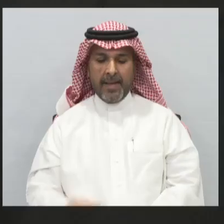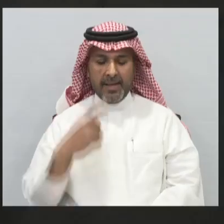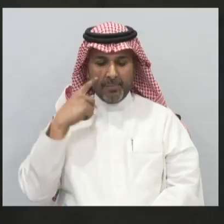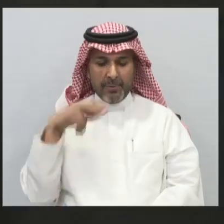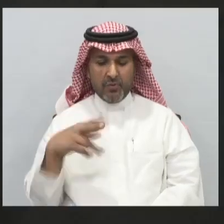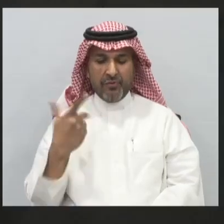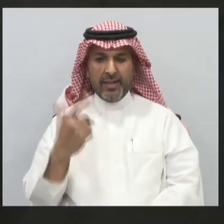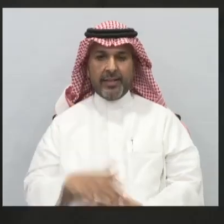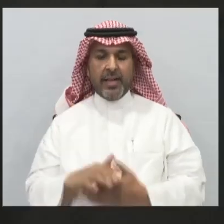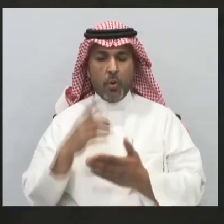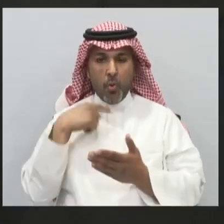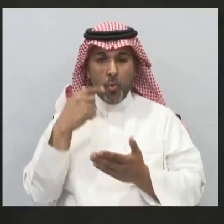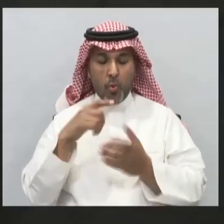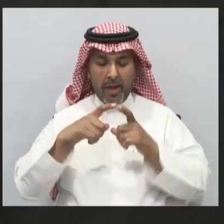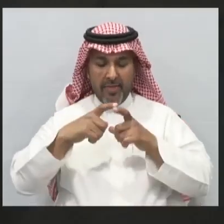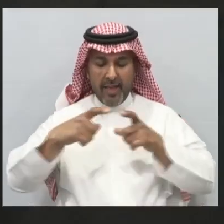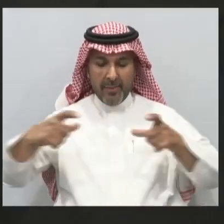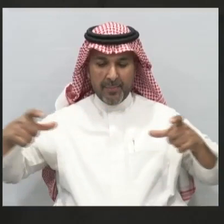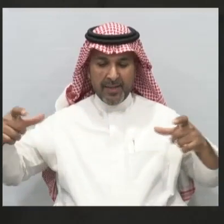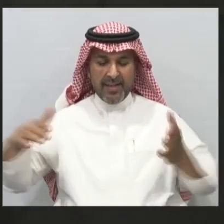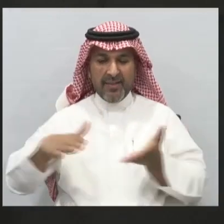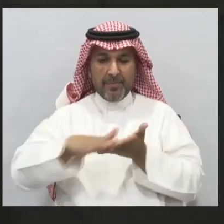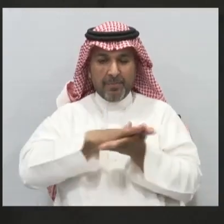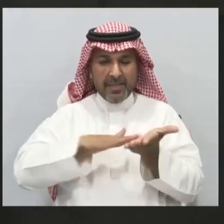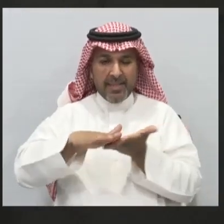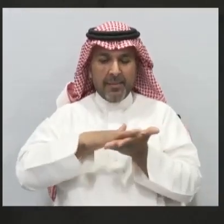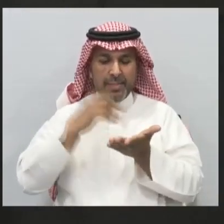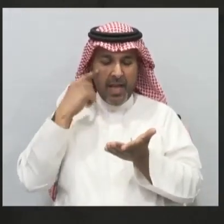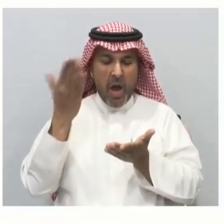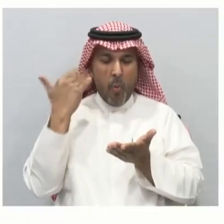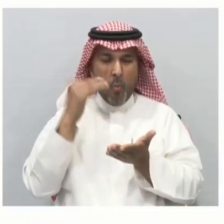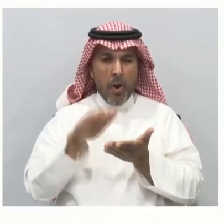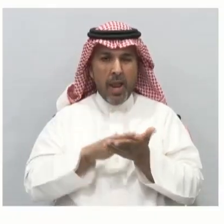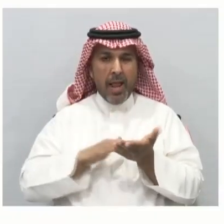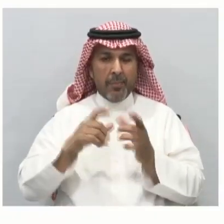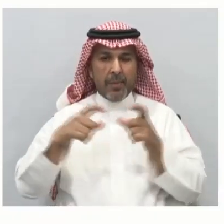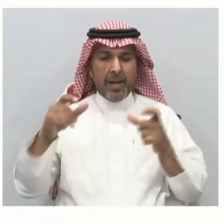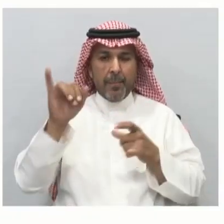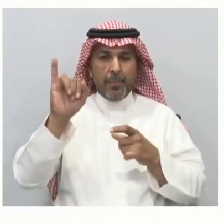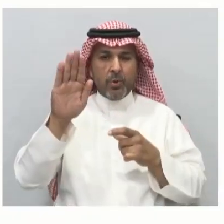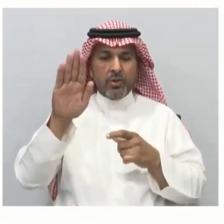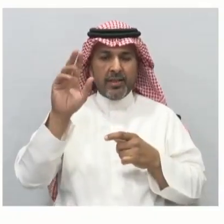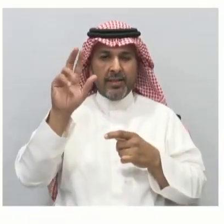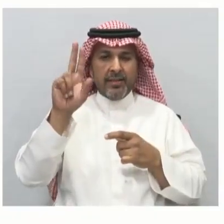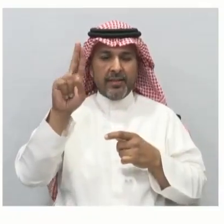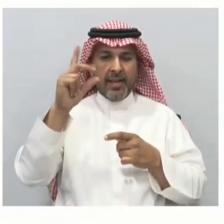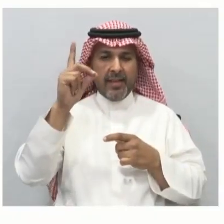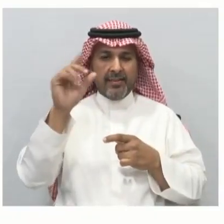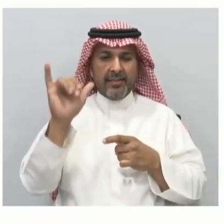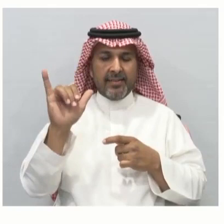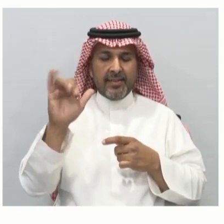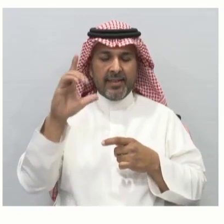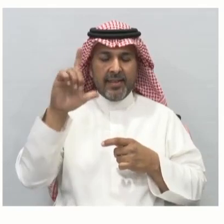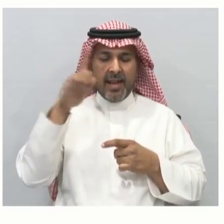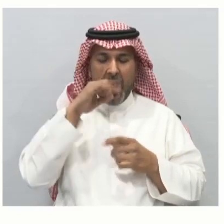نشوف يا شباب الان المساحه من يذكرني بمساحه المستطيل مساحه المستطيل مرت